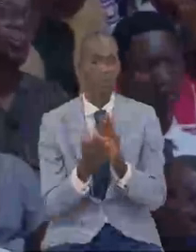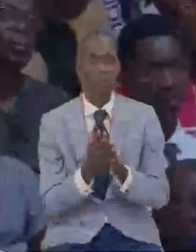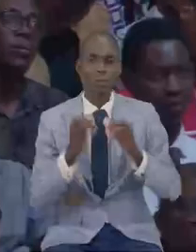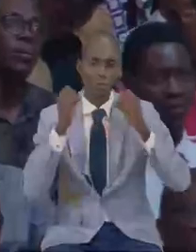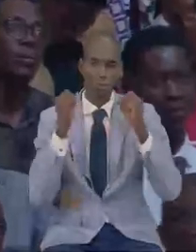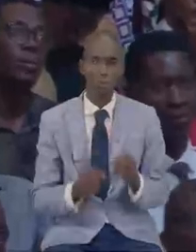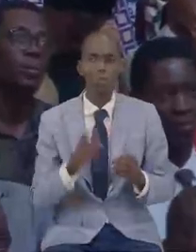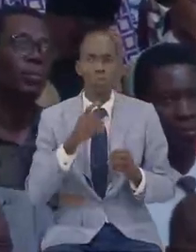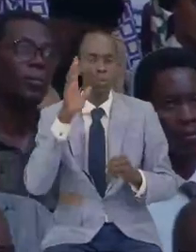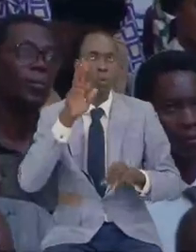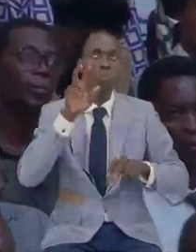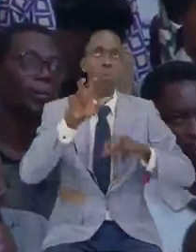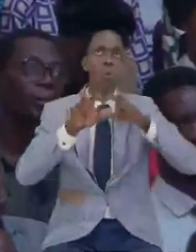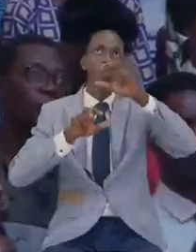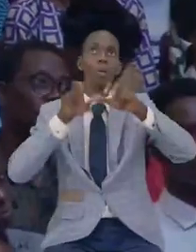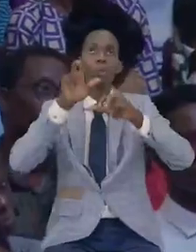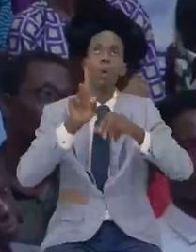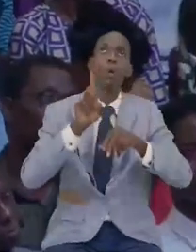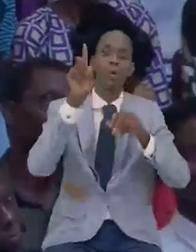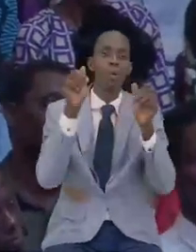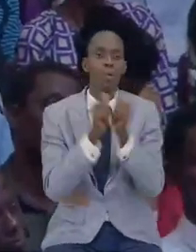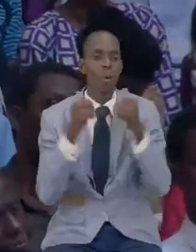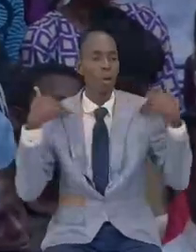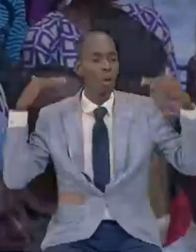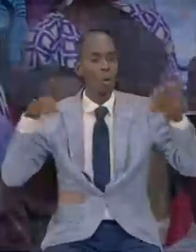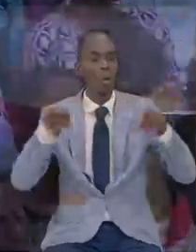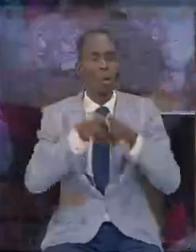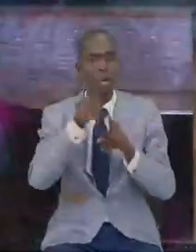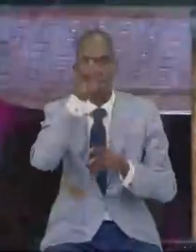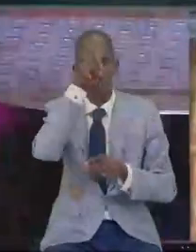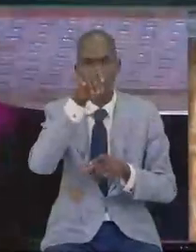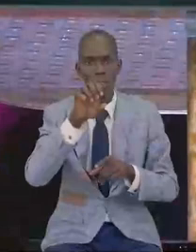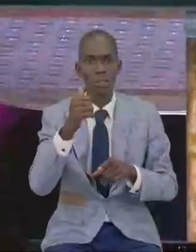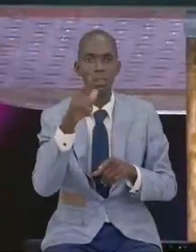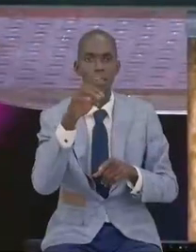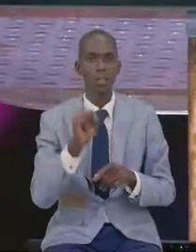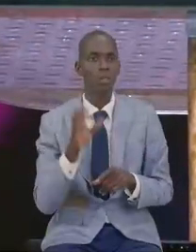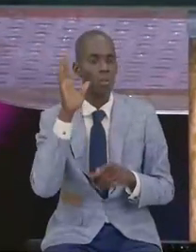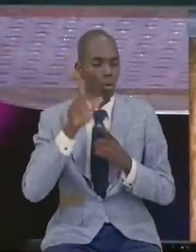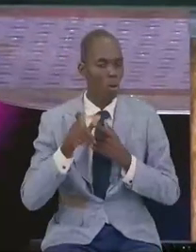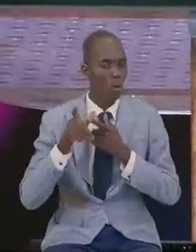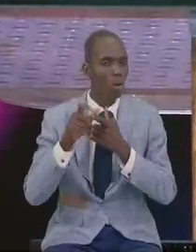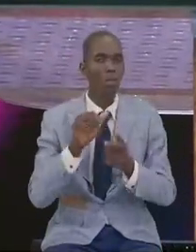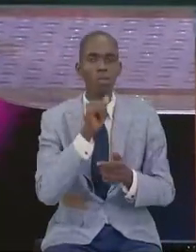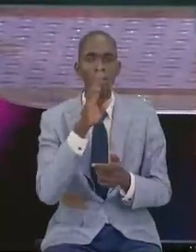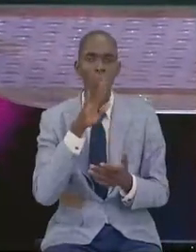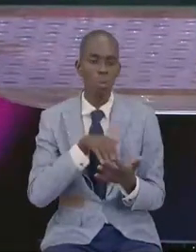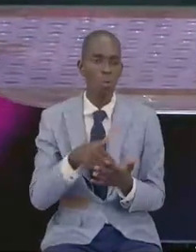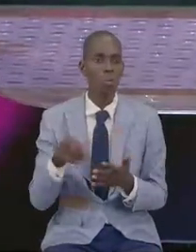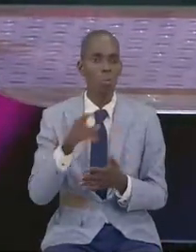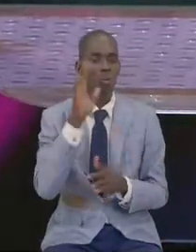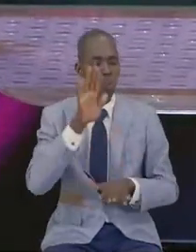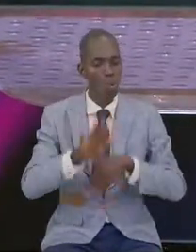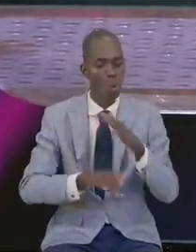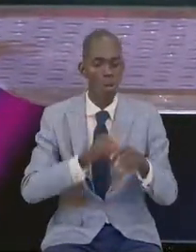prennent le vol comme les aigles. Ils courent et ne se lassent point. Il marche et ne se